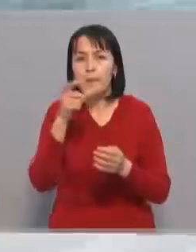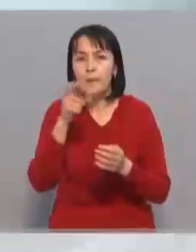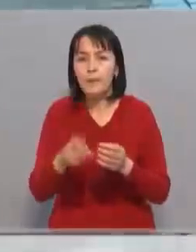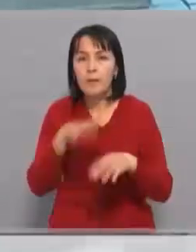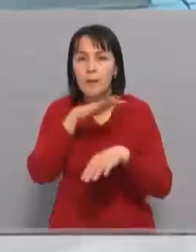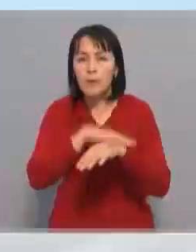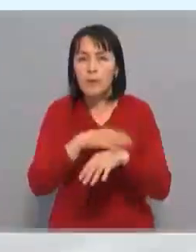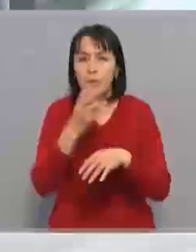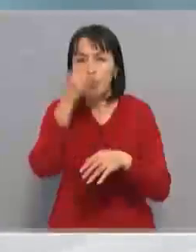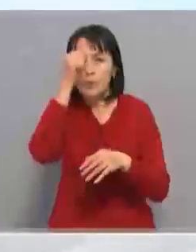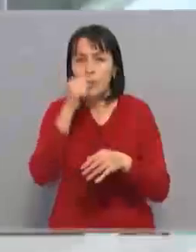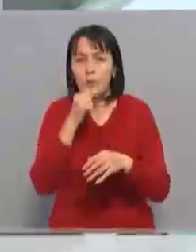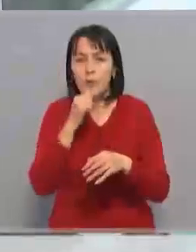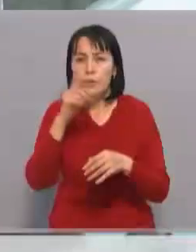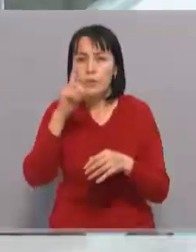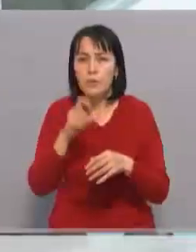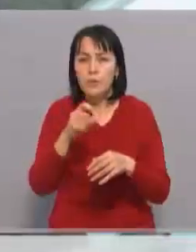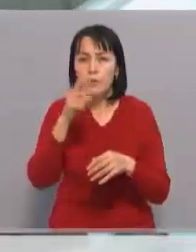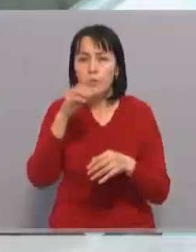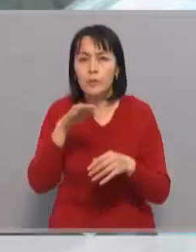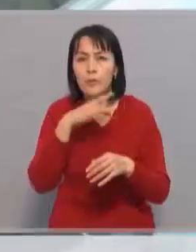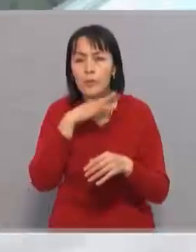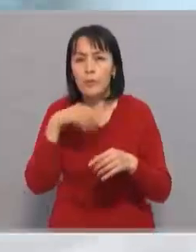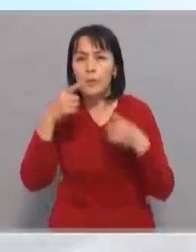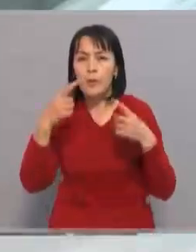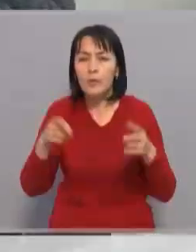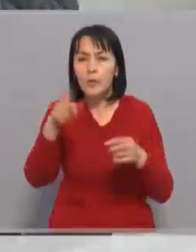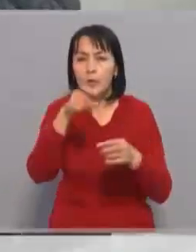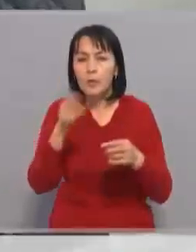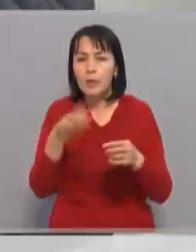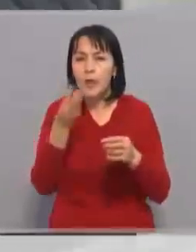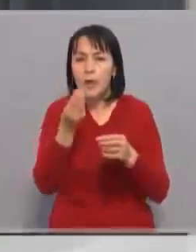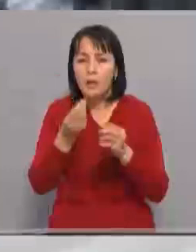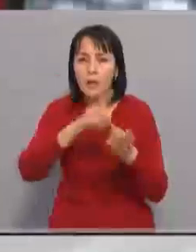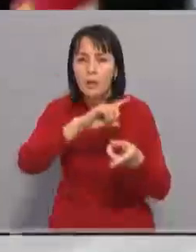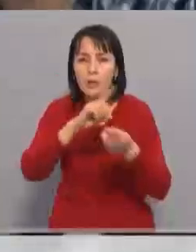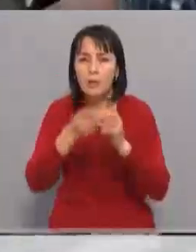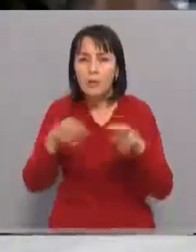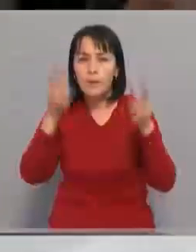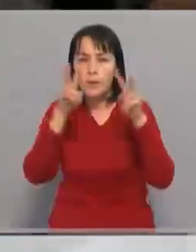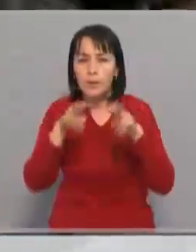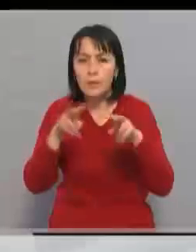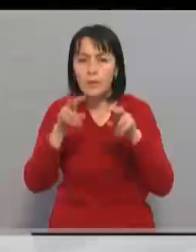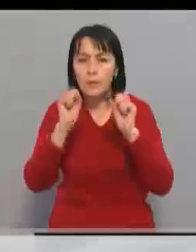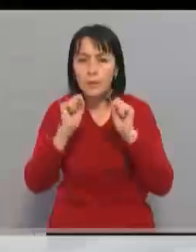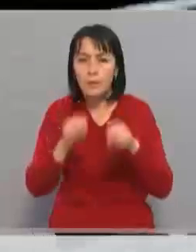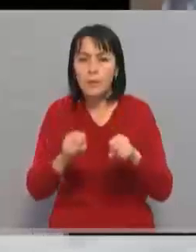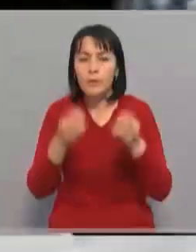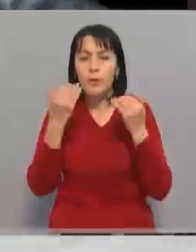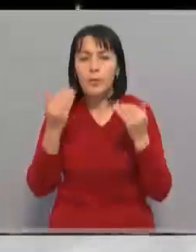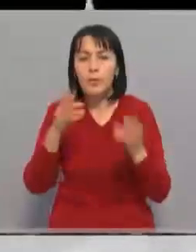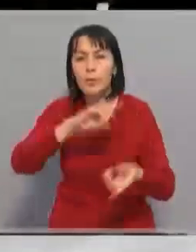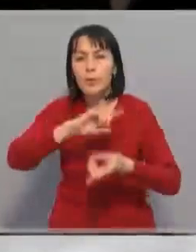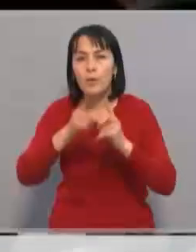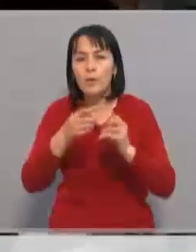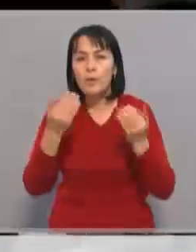банк шотына 3 айдың ішінде 100 және одан да көп әртүрлі тұлғалардан ақша аударымдары түссе, тексеріске ілінуі әбден мүмкін. Бұл